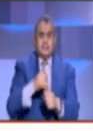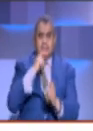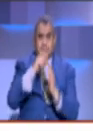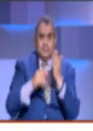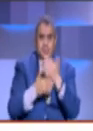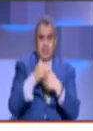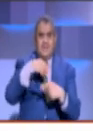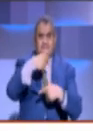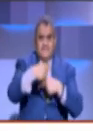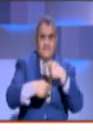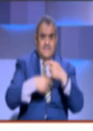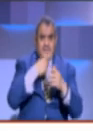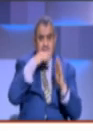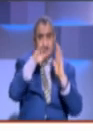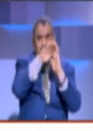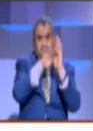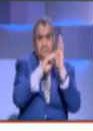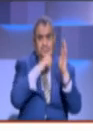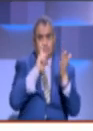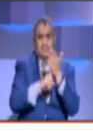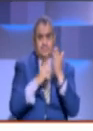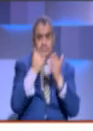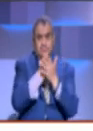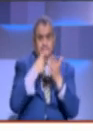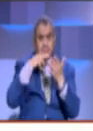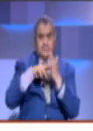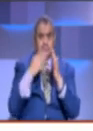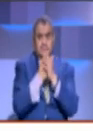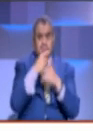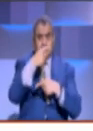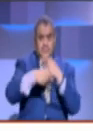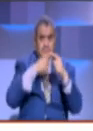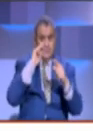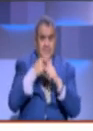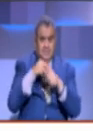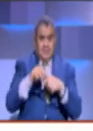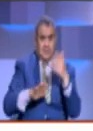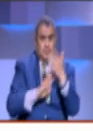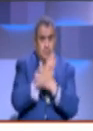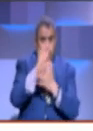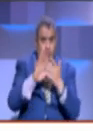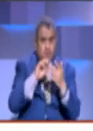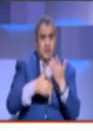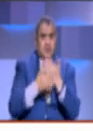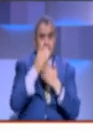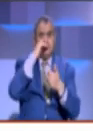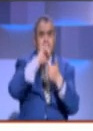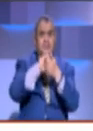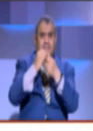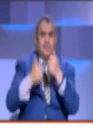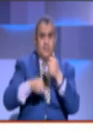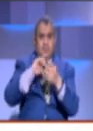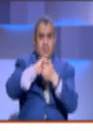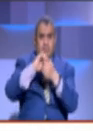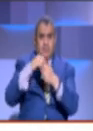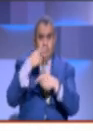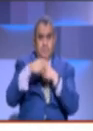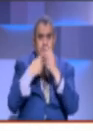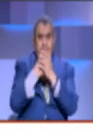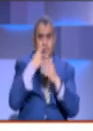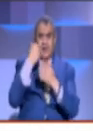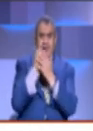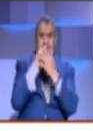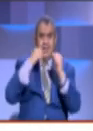نعثر على نقاط ارتكاز. نعم. لعل أظهرها في ظروف الراهنة، ونحن لا نختار إلى الثورات من السوبر